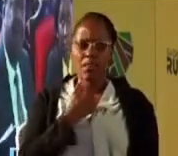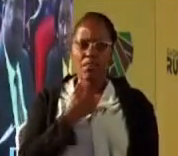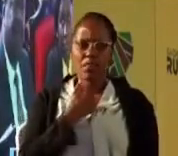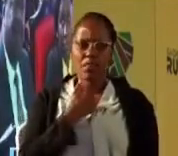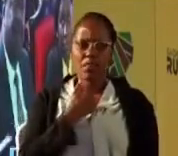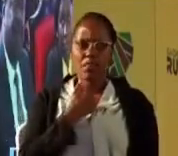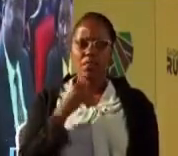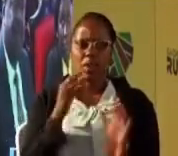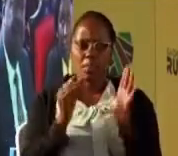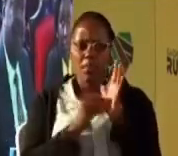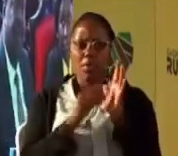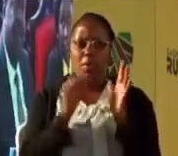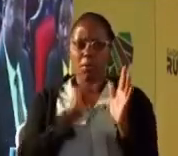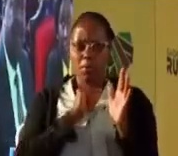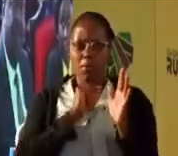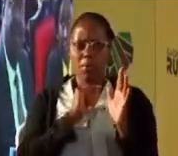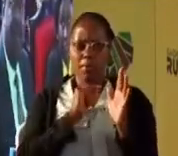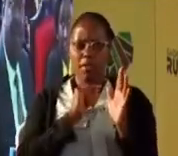tumeweka